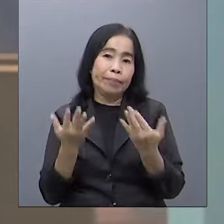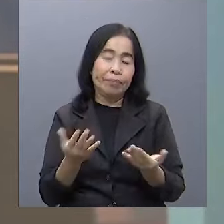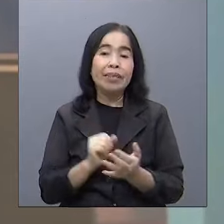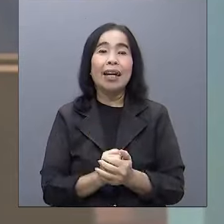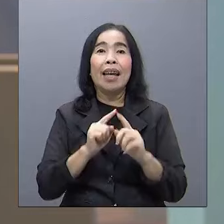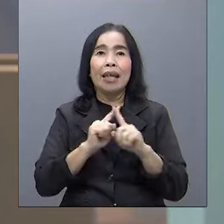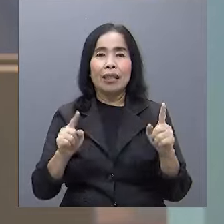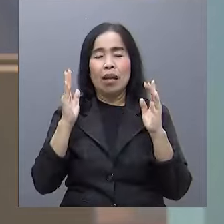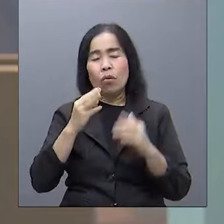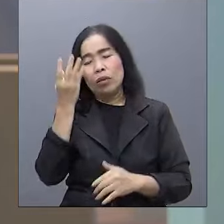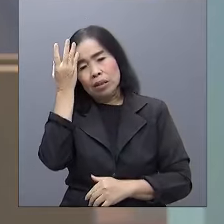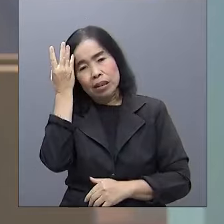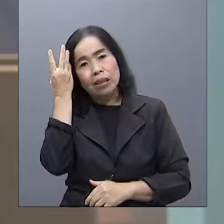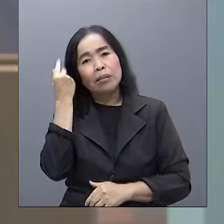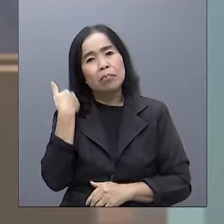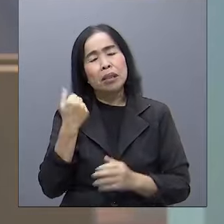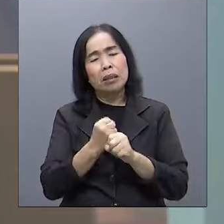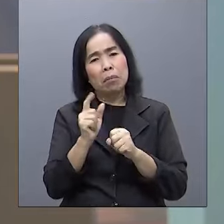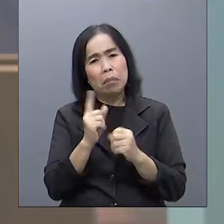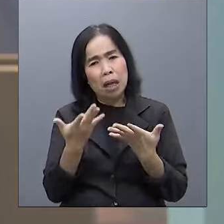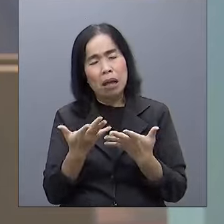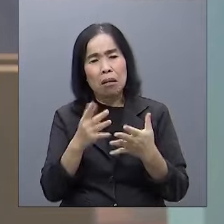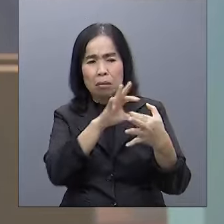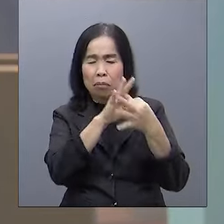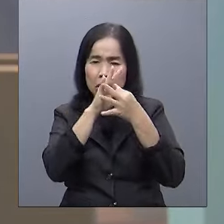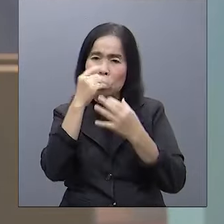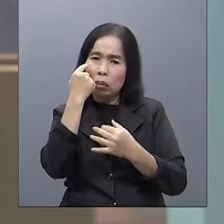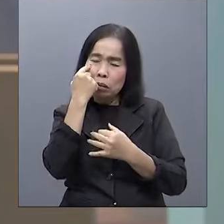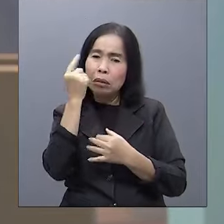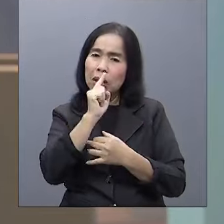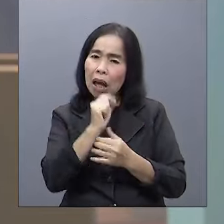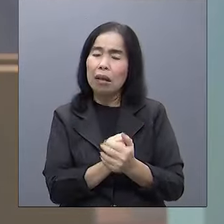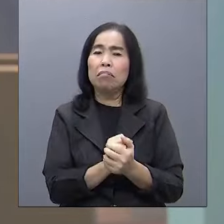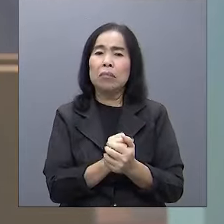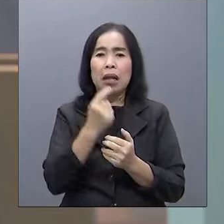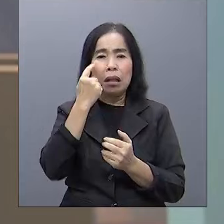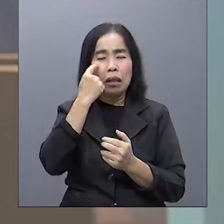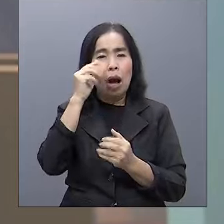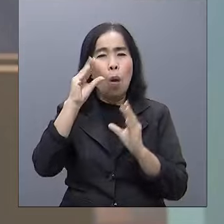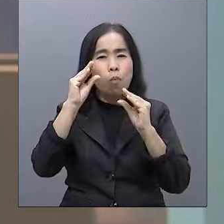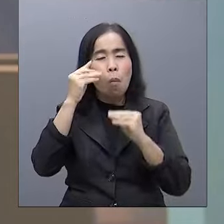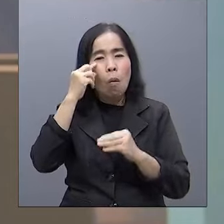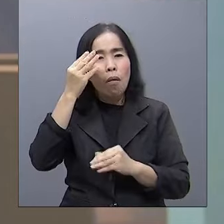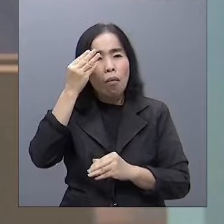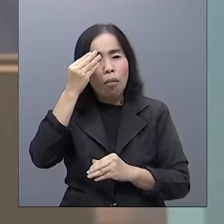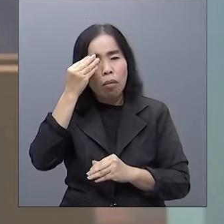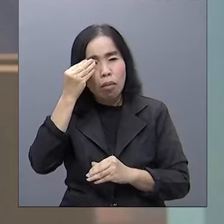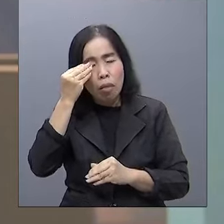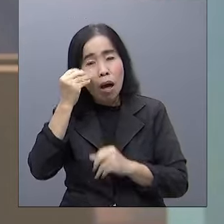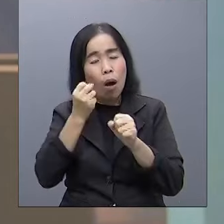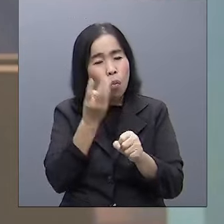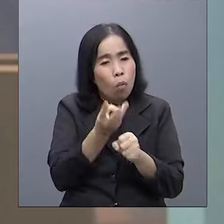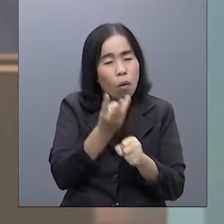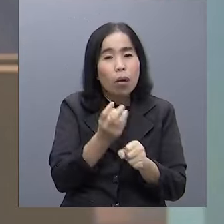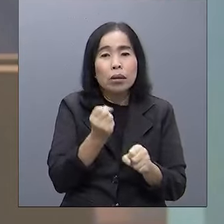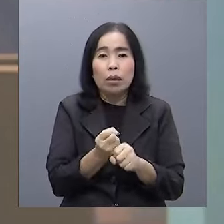นก็รู้สึกว่าเอ๊ะแบบนี้เนี่ยมันเข้ามามีส่วนเกี่ยวข้องมากน้อยแค่ไหนที่ว่าบุญในตาเสื่อมเนี่ยเกิดขึ้นจากปัจจัยเหล่านี้ในคนที่อายุน้อยลงที่ส